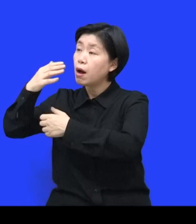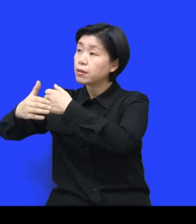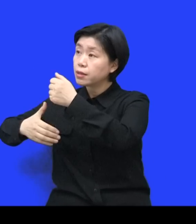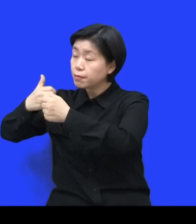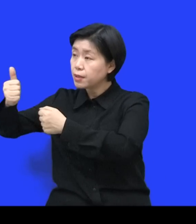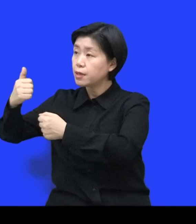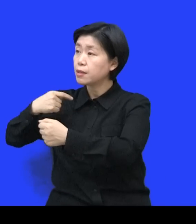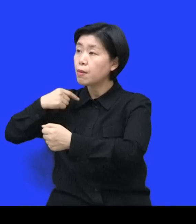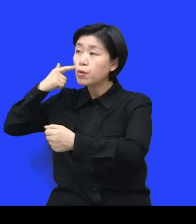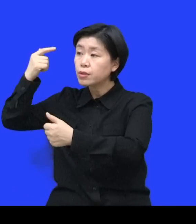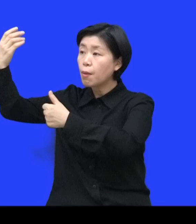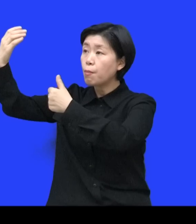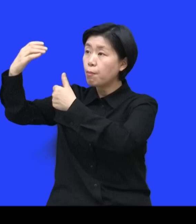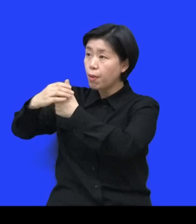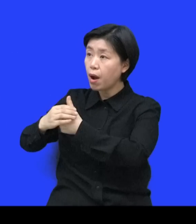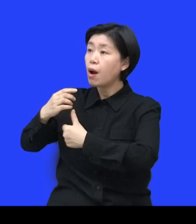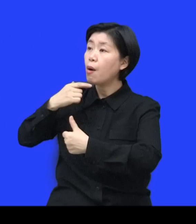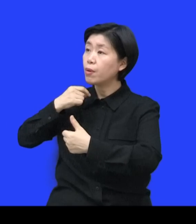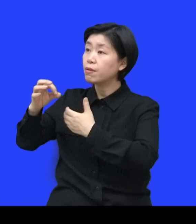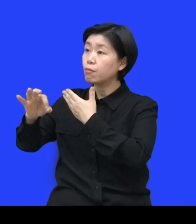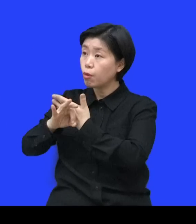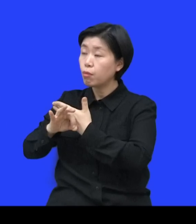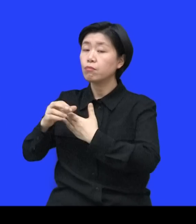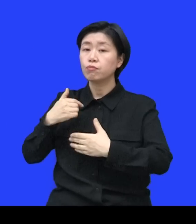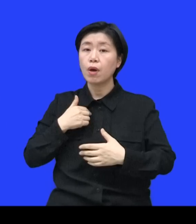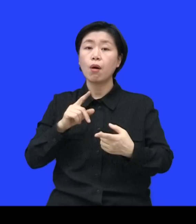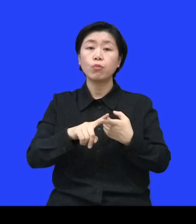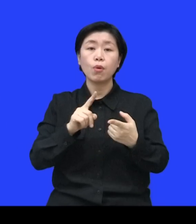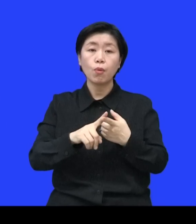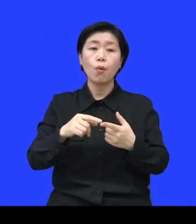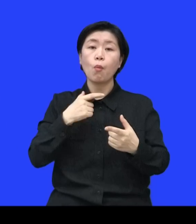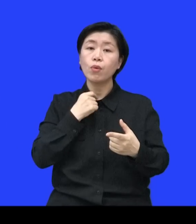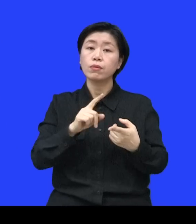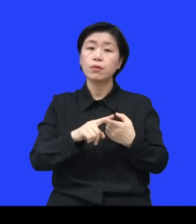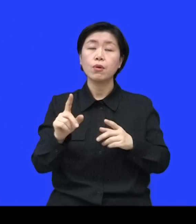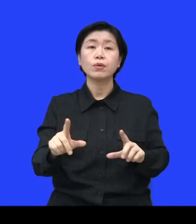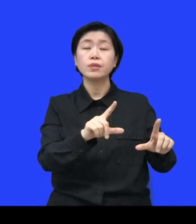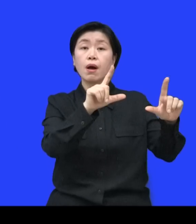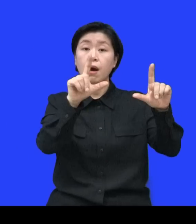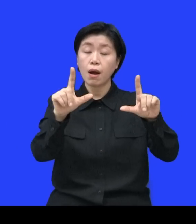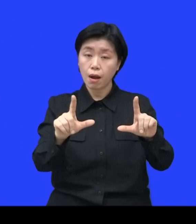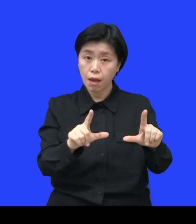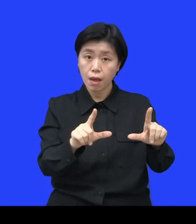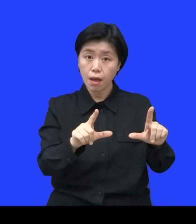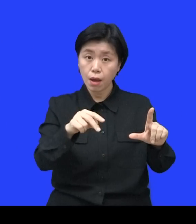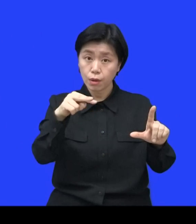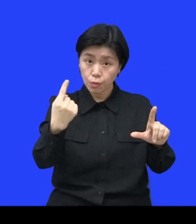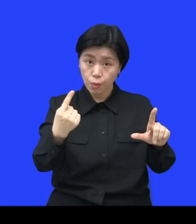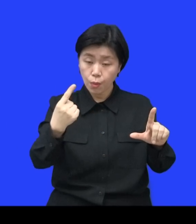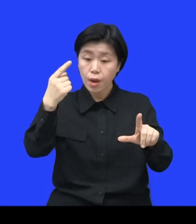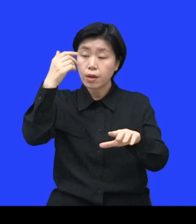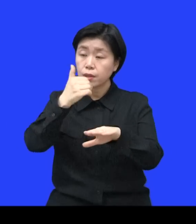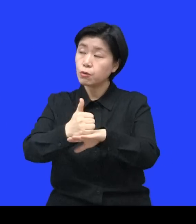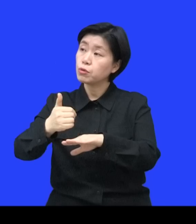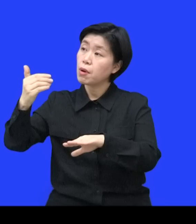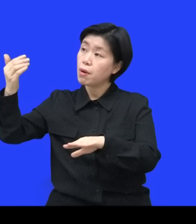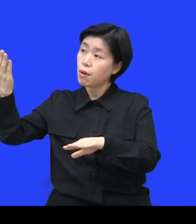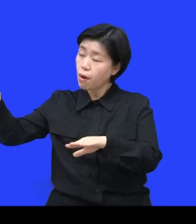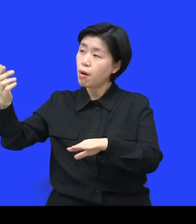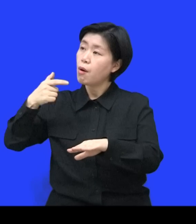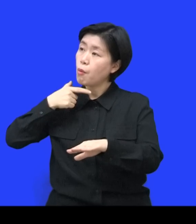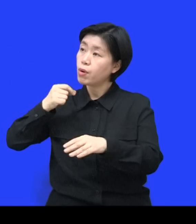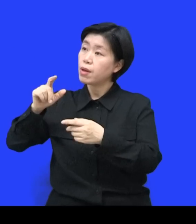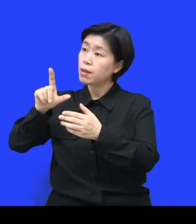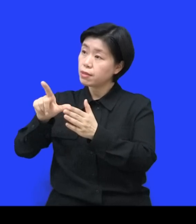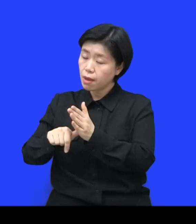뜻이라면 그 자리에 있을 줄 믿습니다. 그래서 굳이 안 하려고 했던 게 아니라 지금 때가 아닌 것 같아서 그래서 일부러 그냥